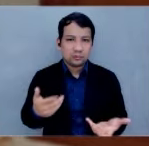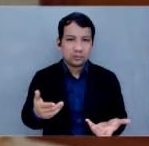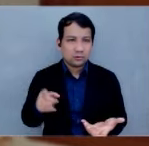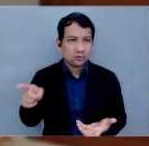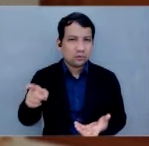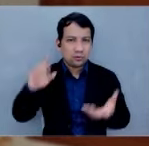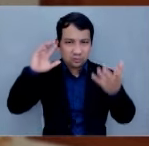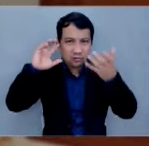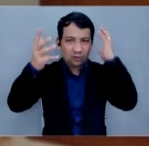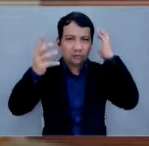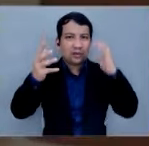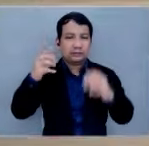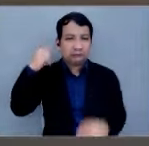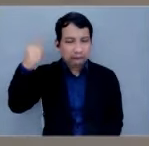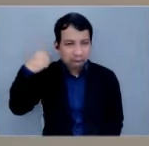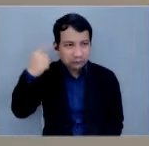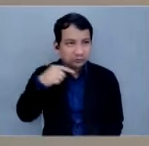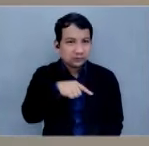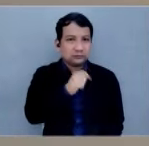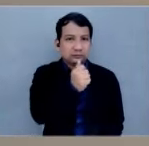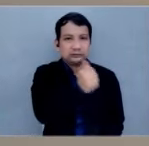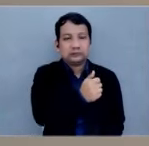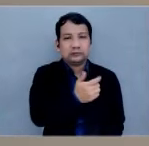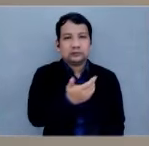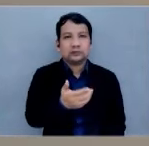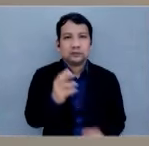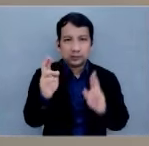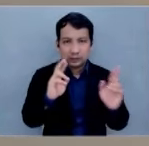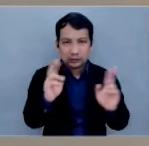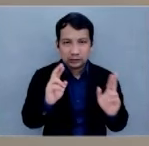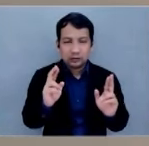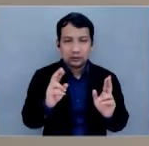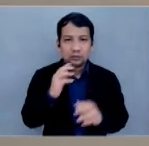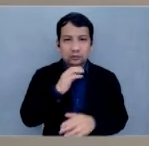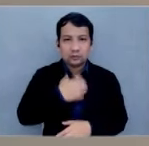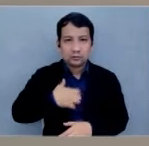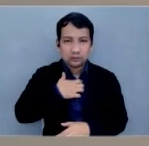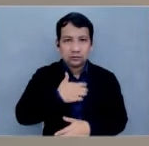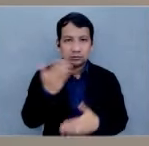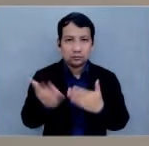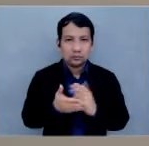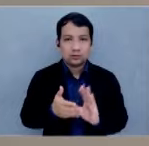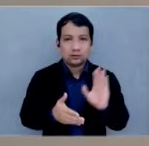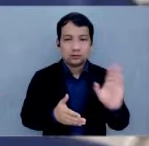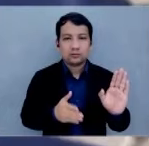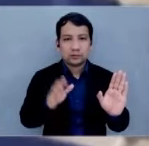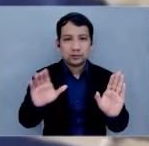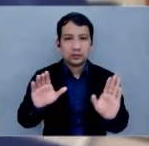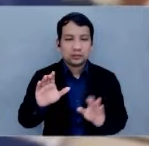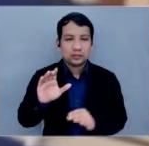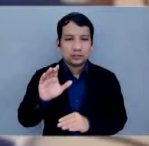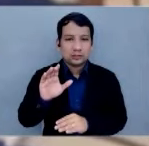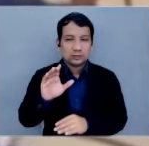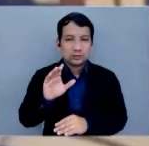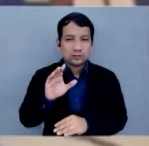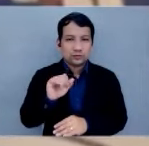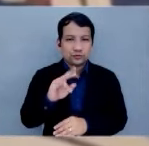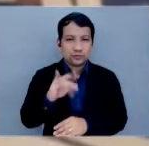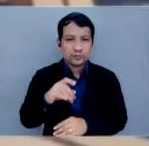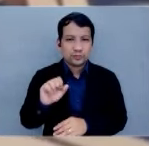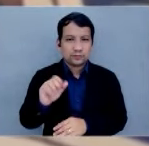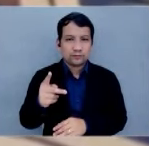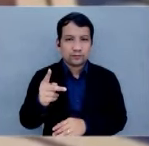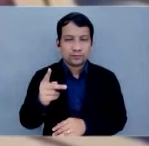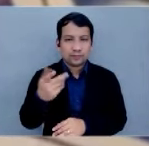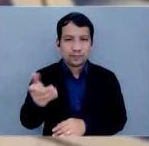parang wala na siya sa sarili niya. Inihanda na ang reklamong parricide laban sa suspect. Nagbabalita mula sa frontline, John